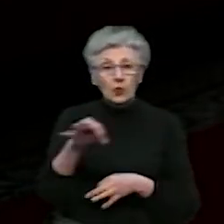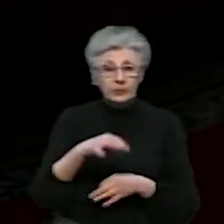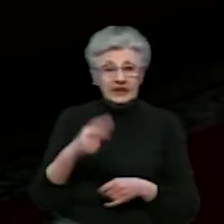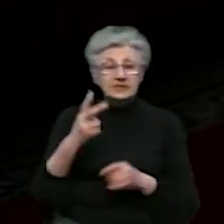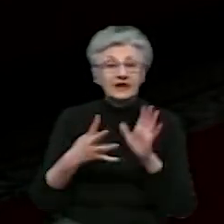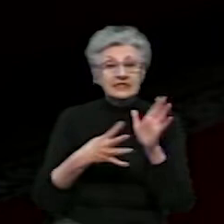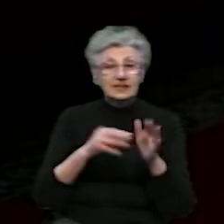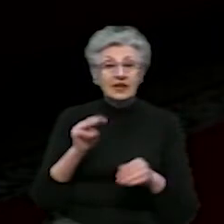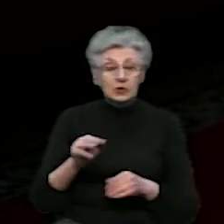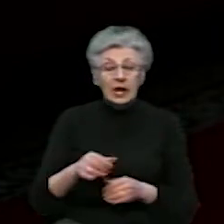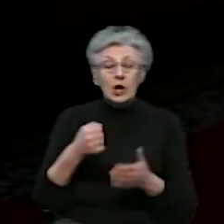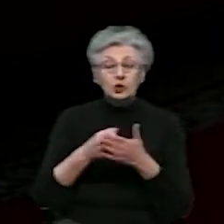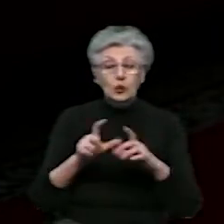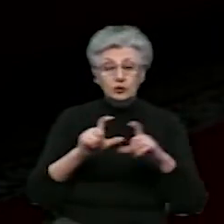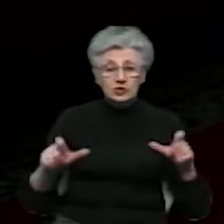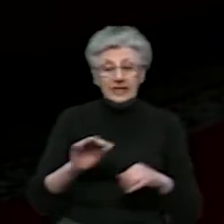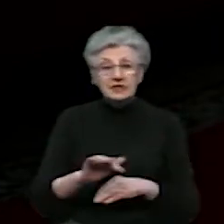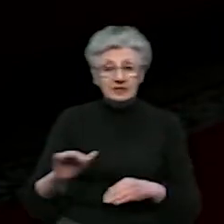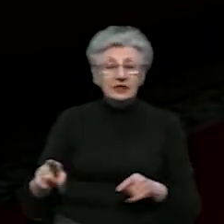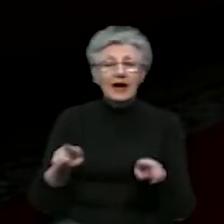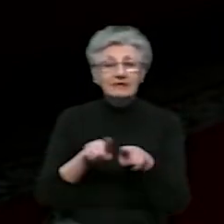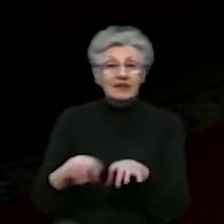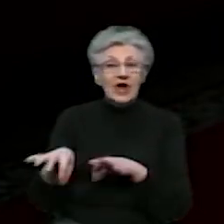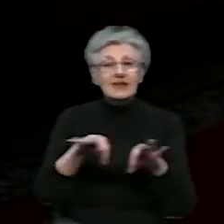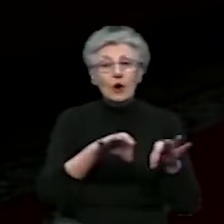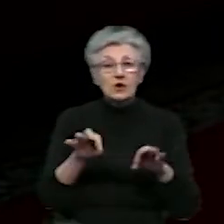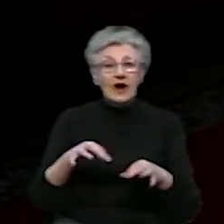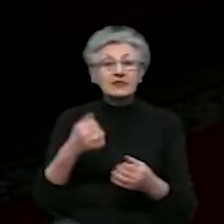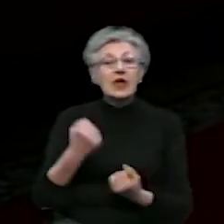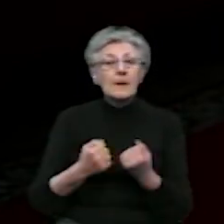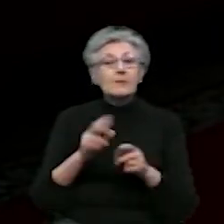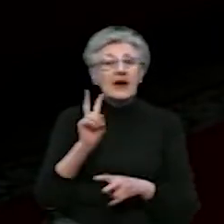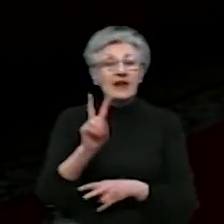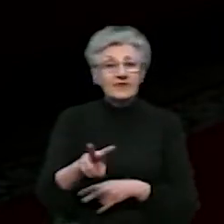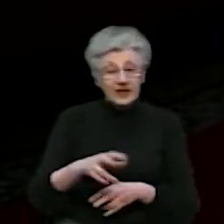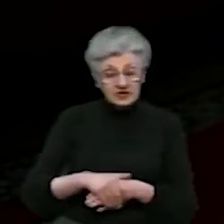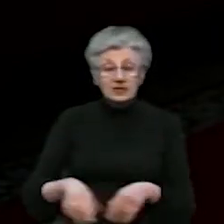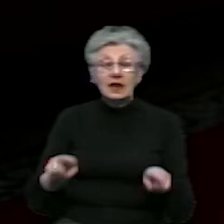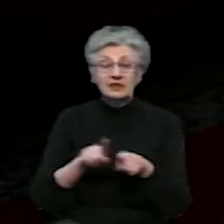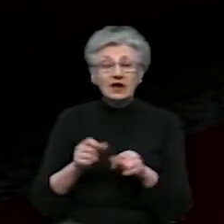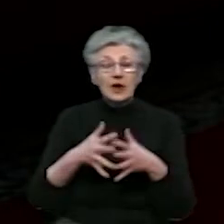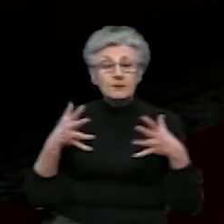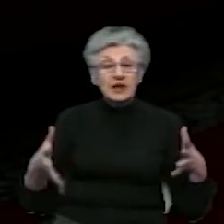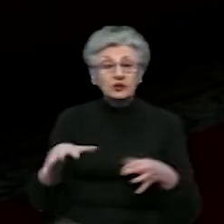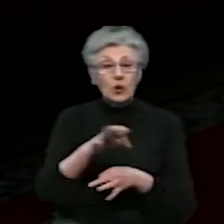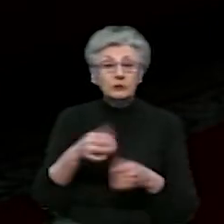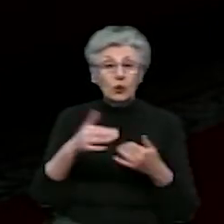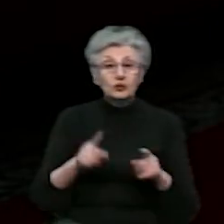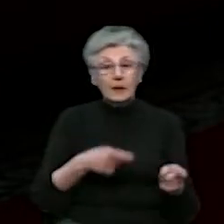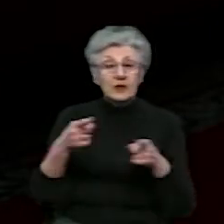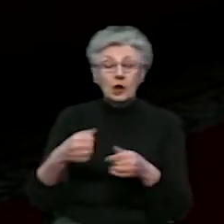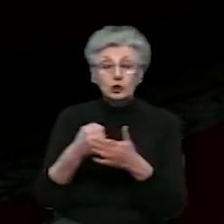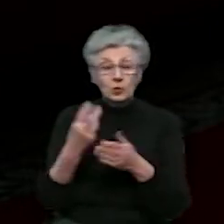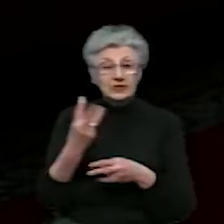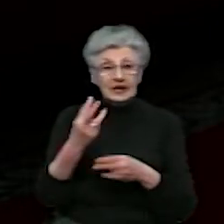навчальні заклади, а також регулярні перевезення. Водночас, з 1 червня так само в більшості областей вже переходять до третього